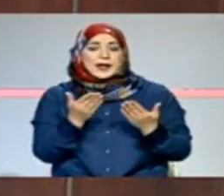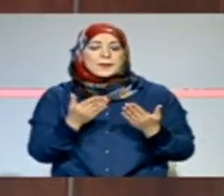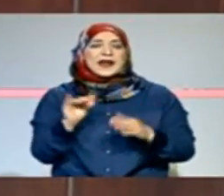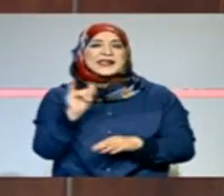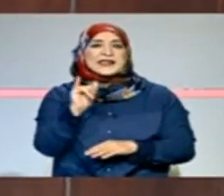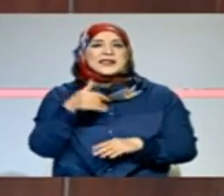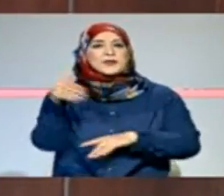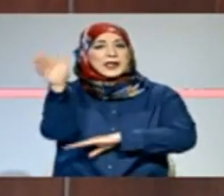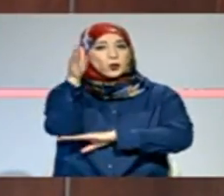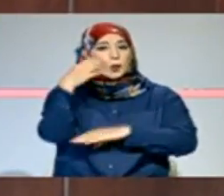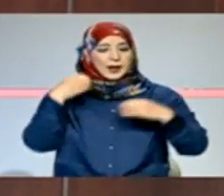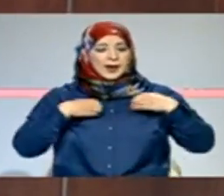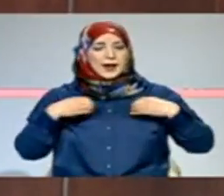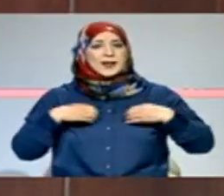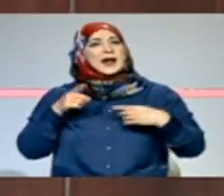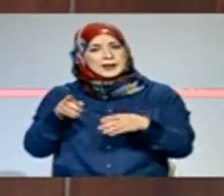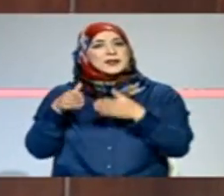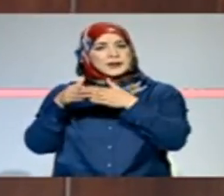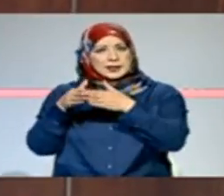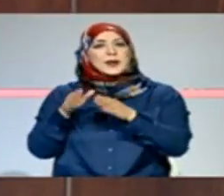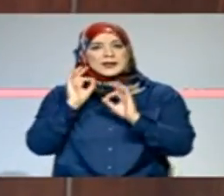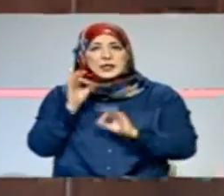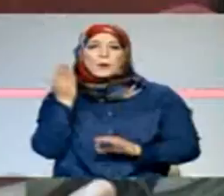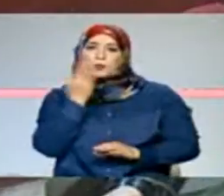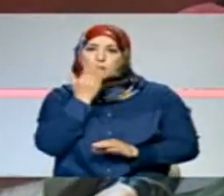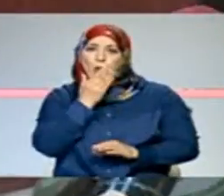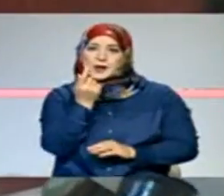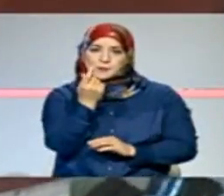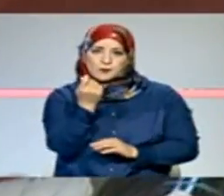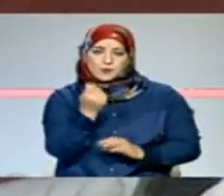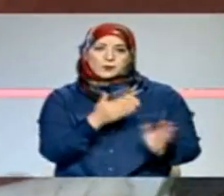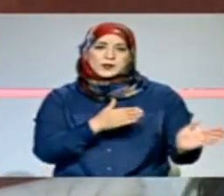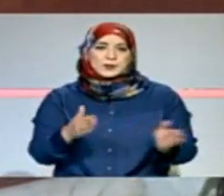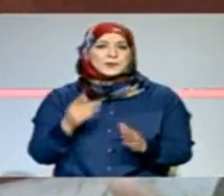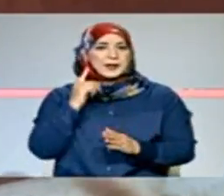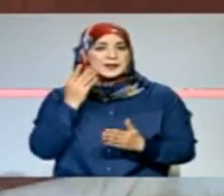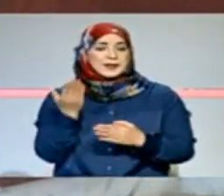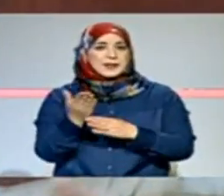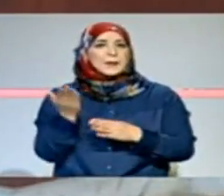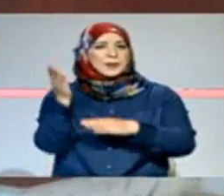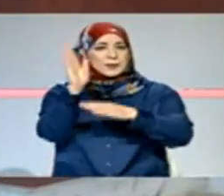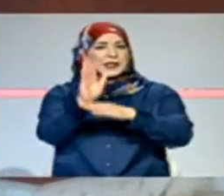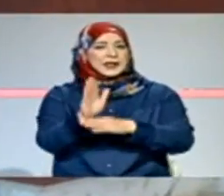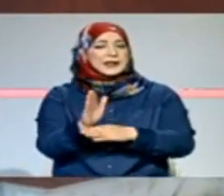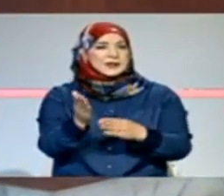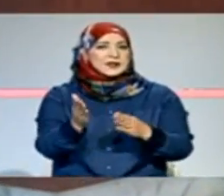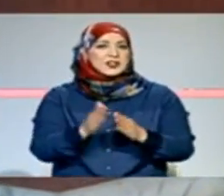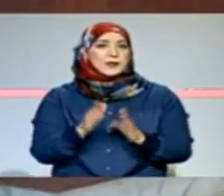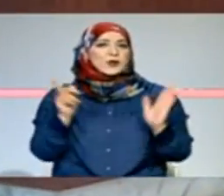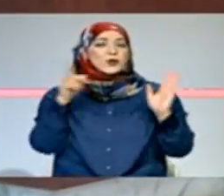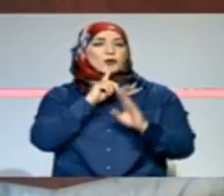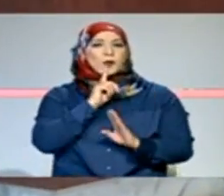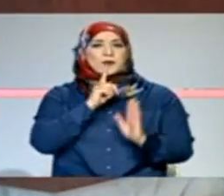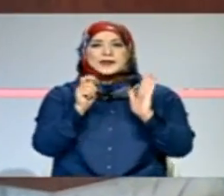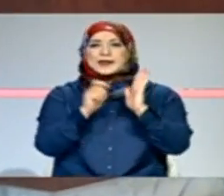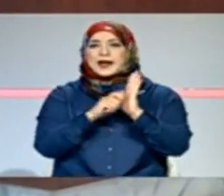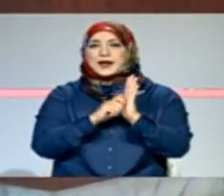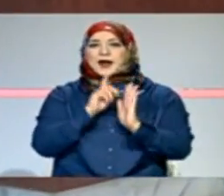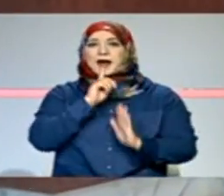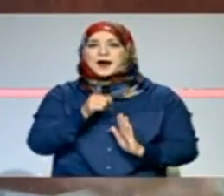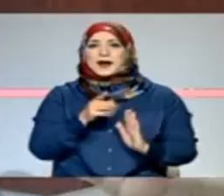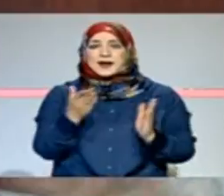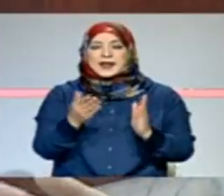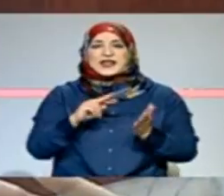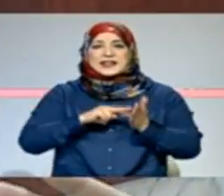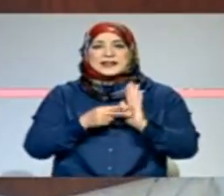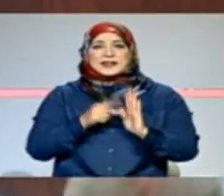البلدان الأعضاء اللي طلبت واللي محتاجة للسيولة هذه. تم الالتجاء منذ تاريخ إقرار هذه